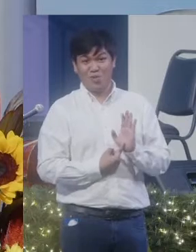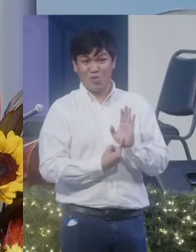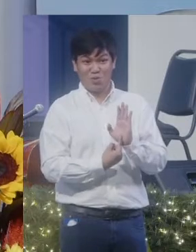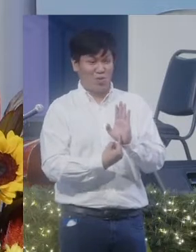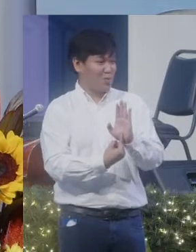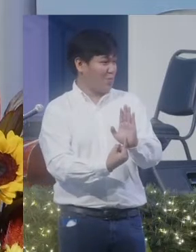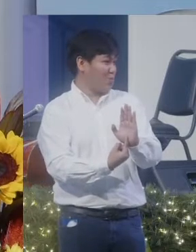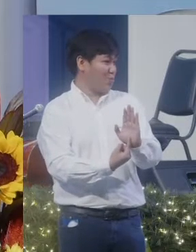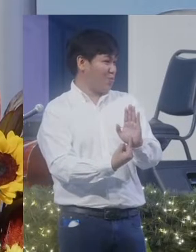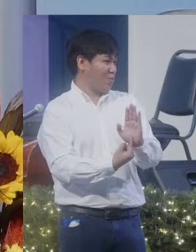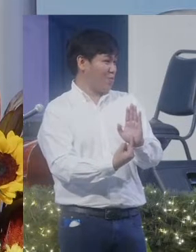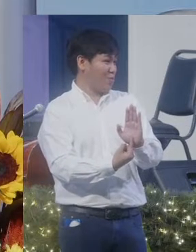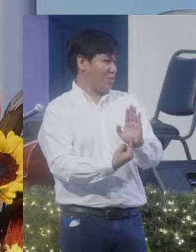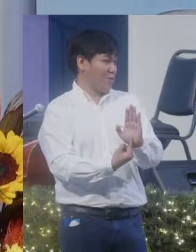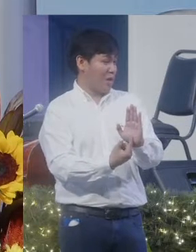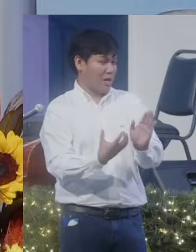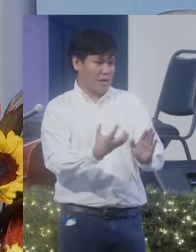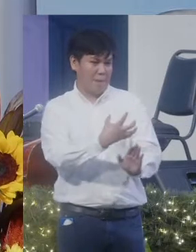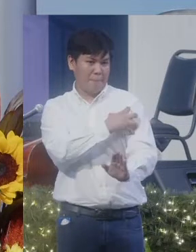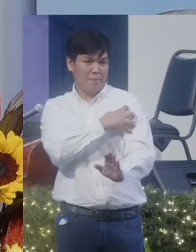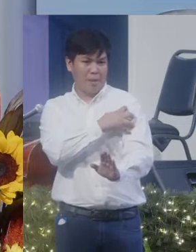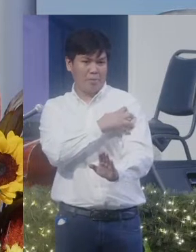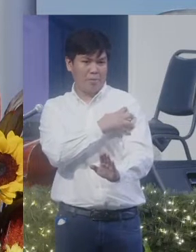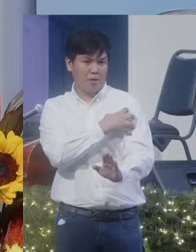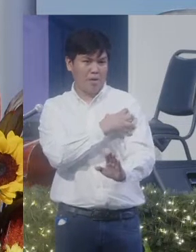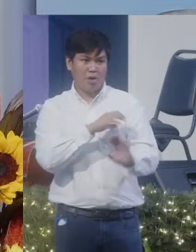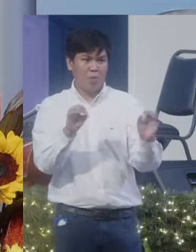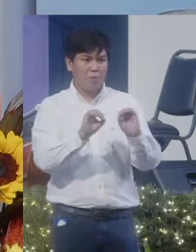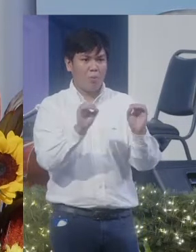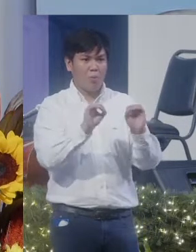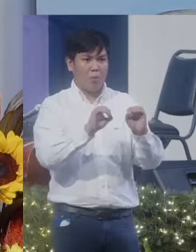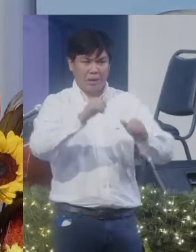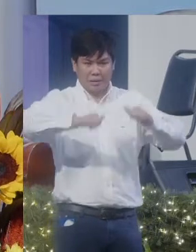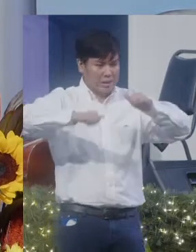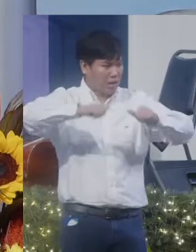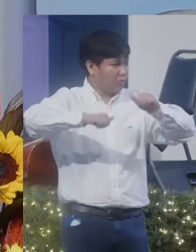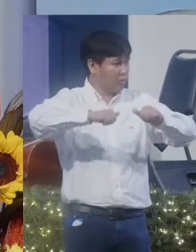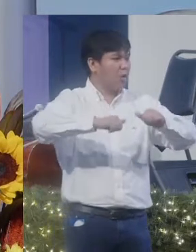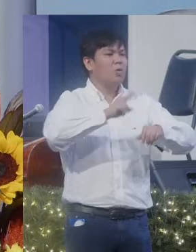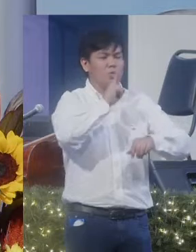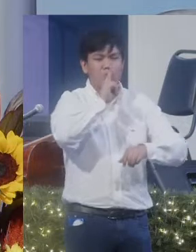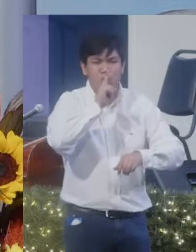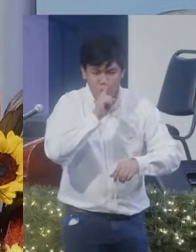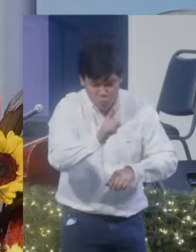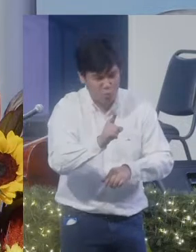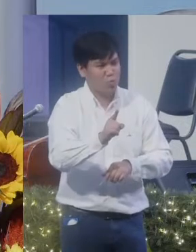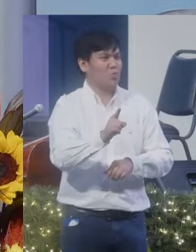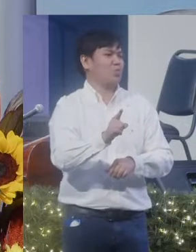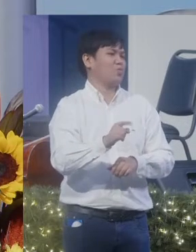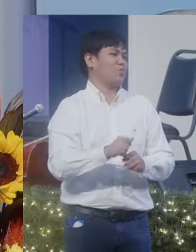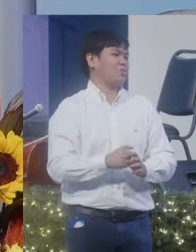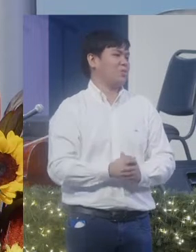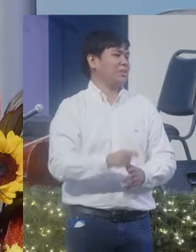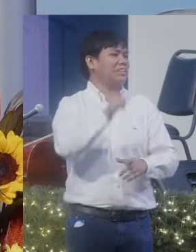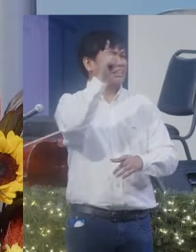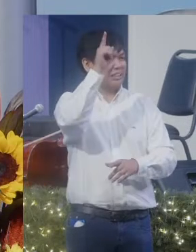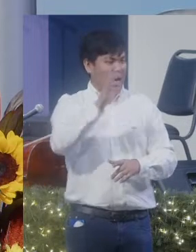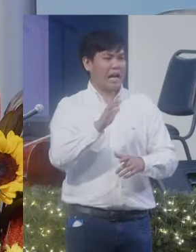ang isang walang kaduda-duda na mirakulo mula sa walang kapantay na anak ng